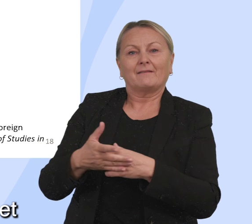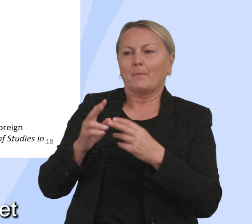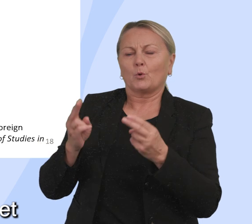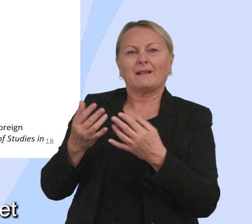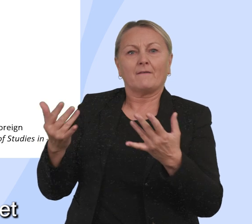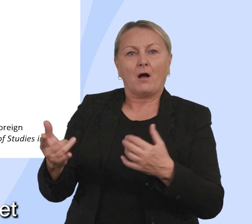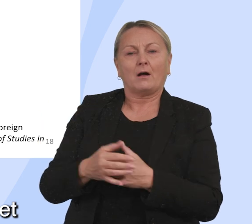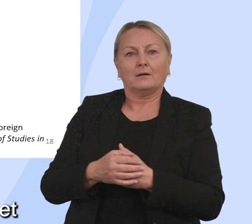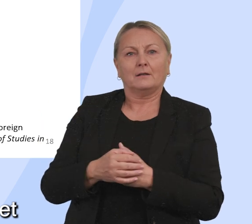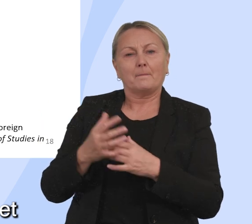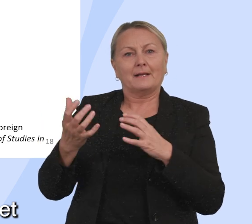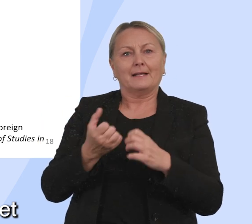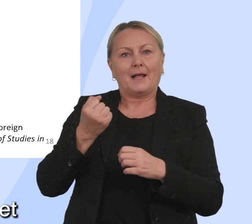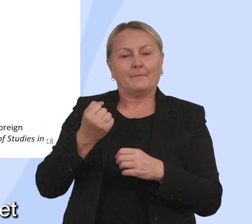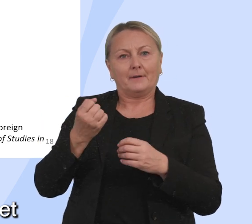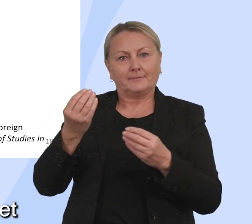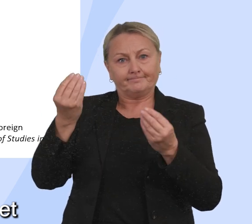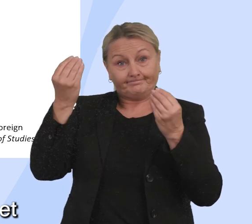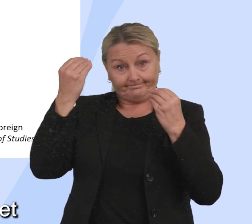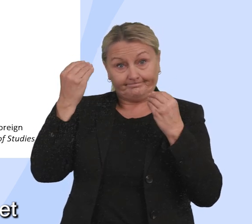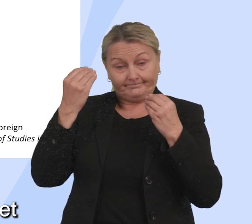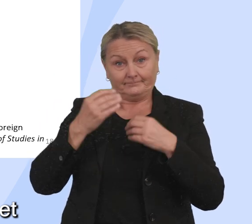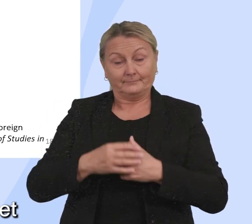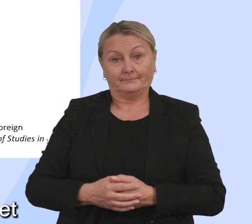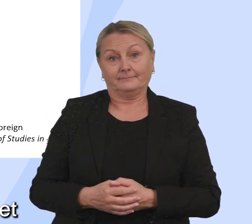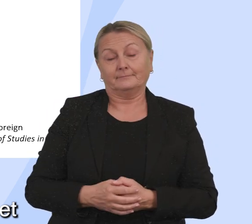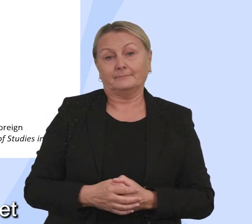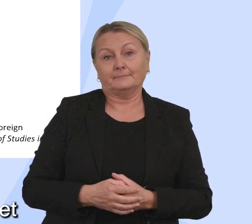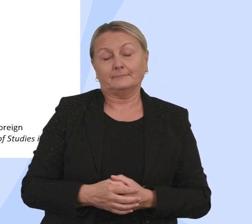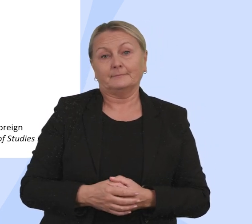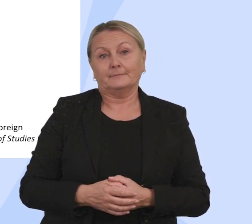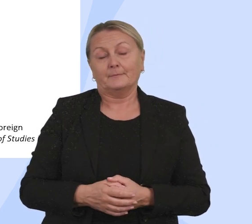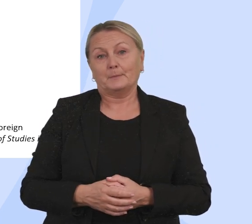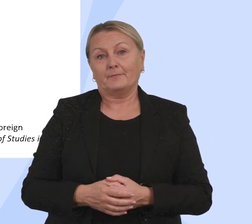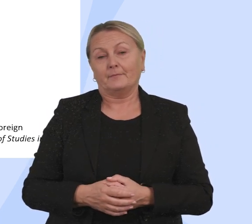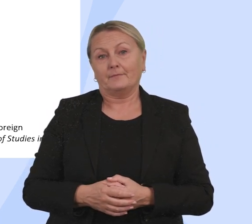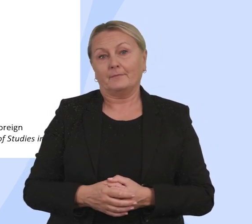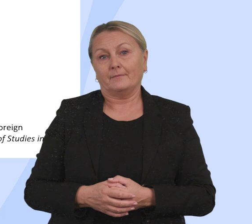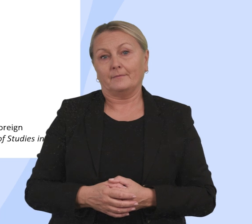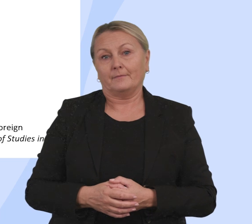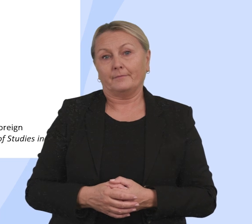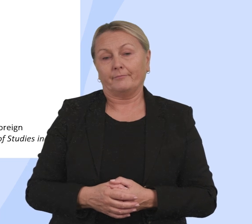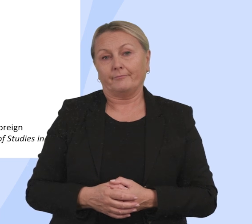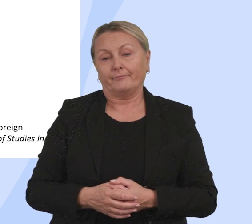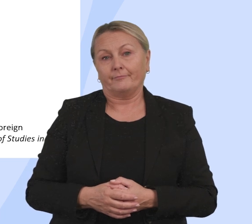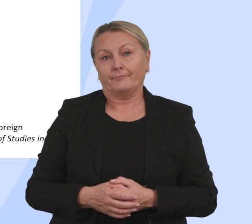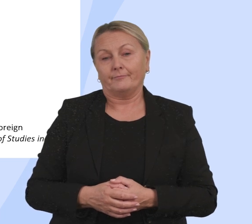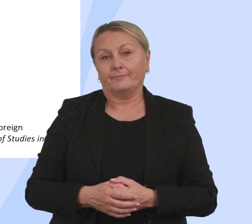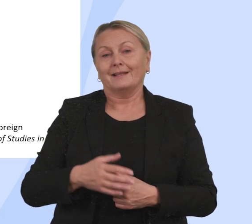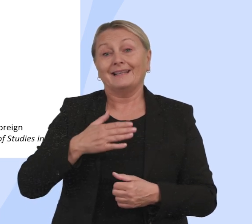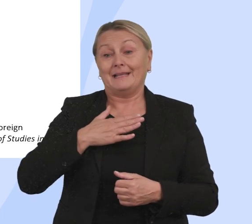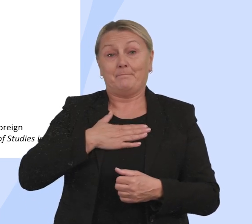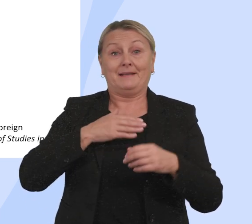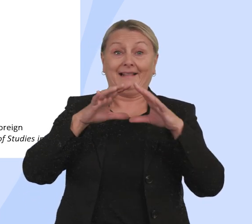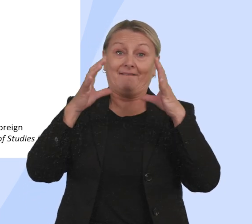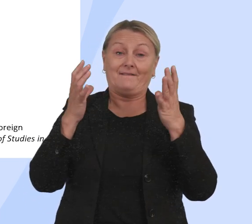grundfæstner lige præcis sådan et begreb sig i meget høj grad. Det vil sige, i min verden